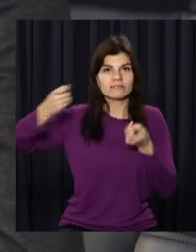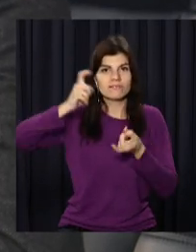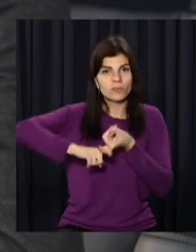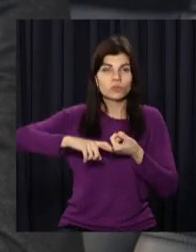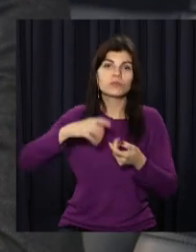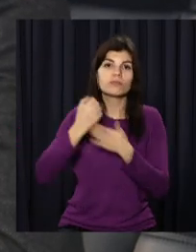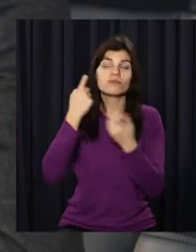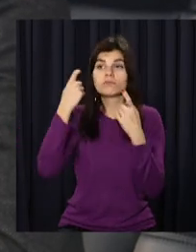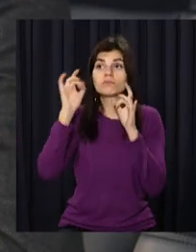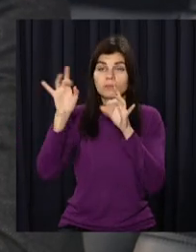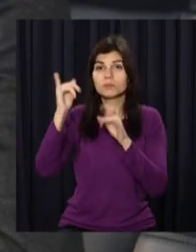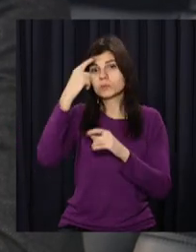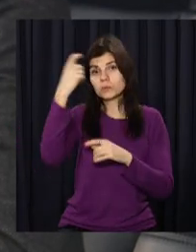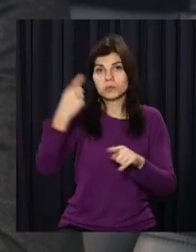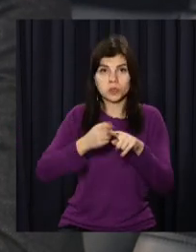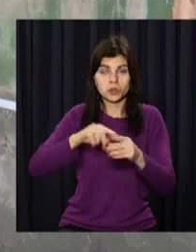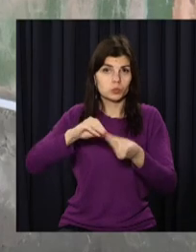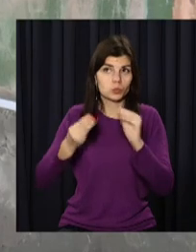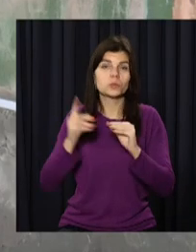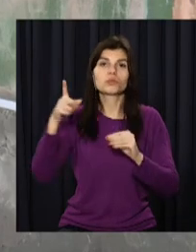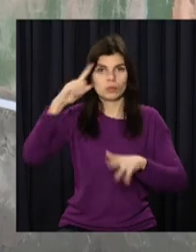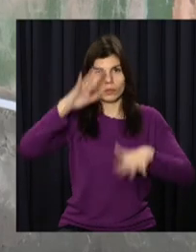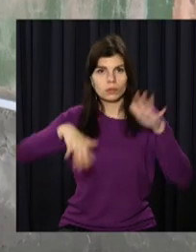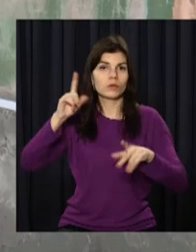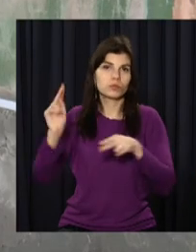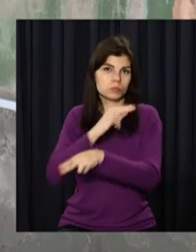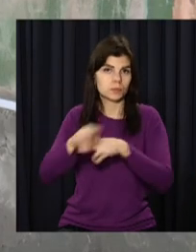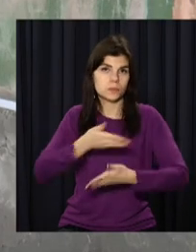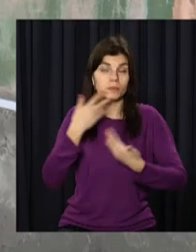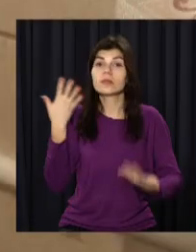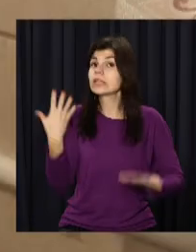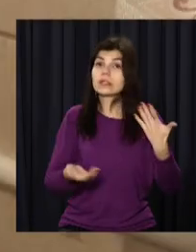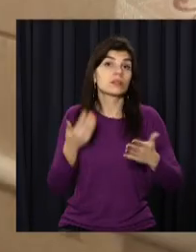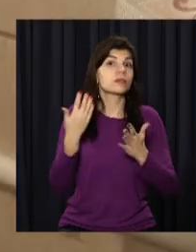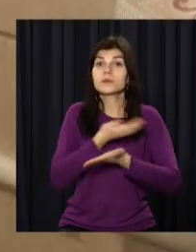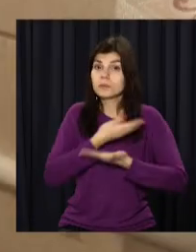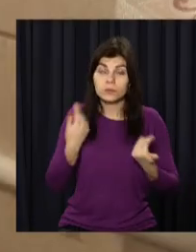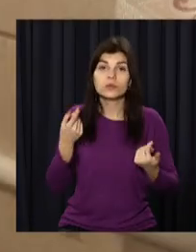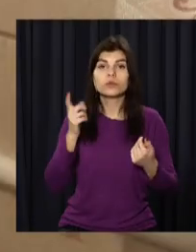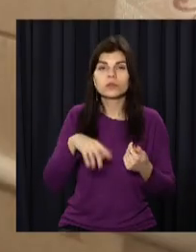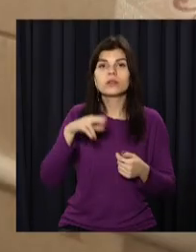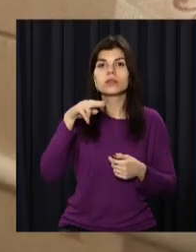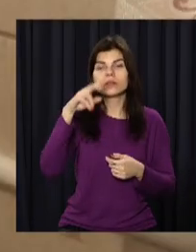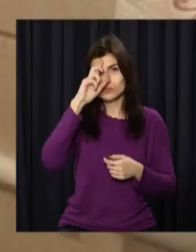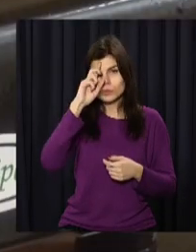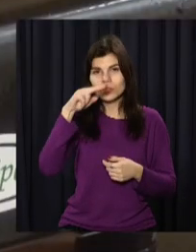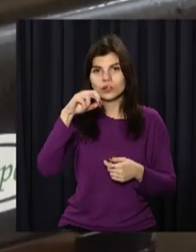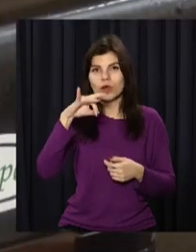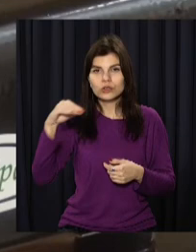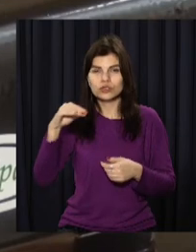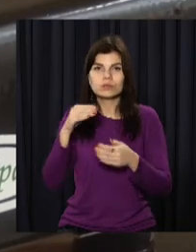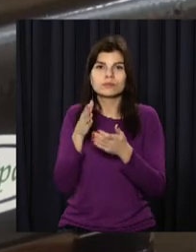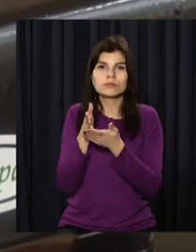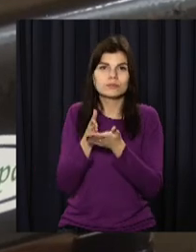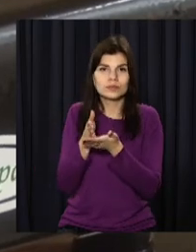надати свої дані та повідомити про цю ситуацію. Ба більше, якщо нічого не допомагає, листи до Держпродспоживслужби та в іншому випадку заяву